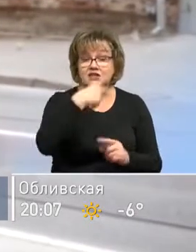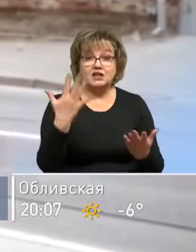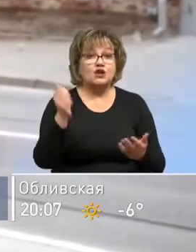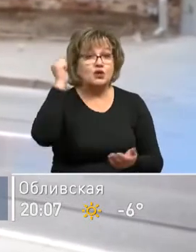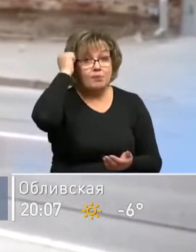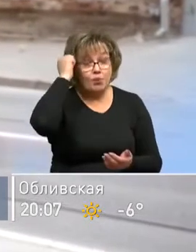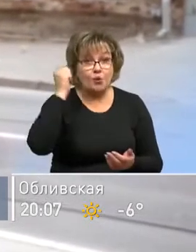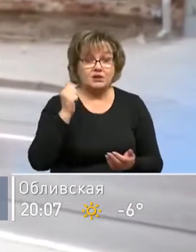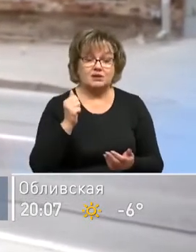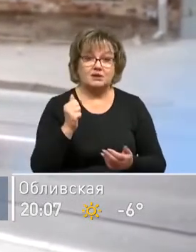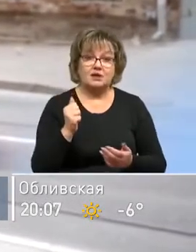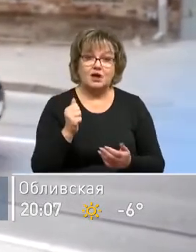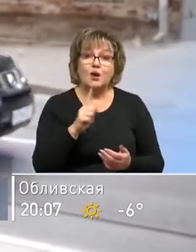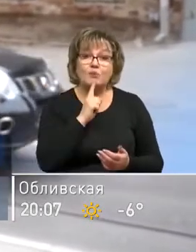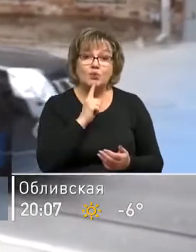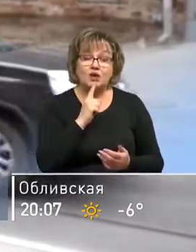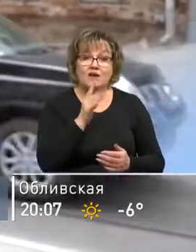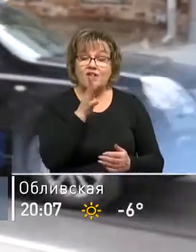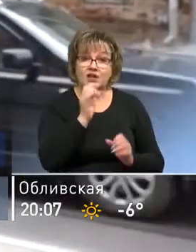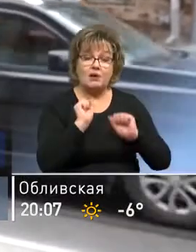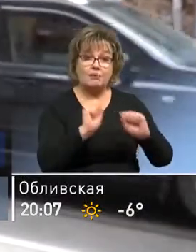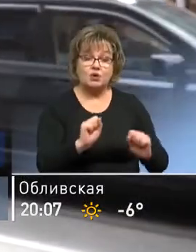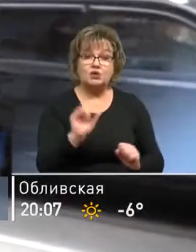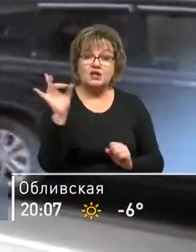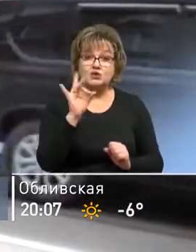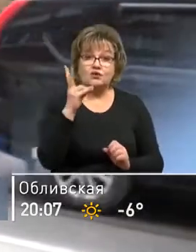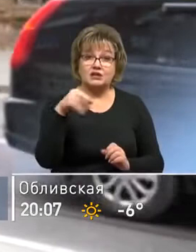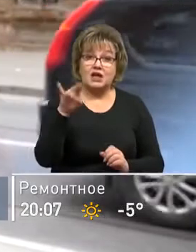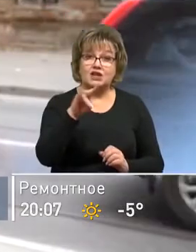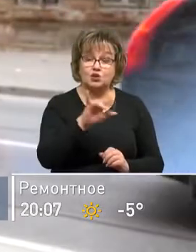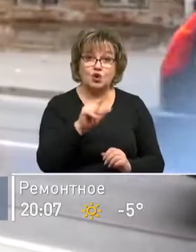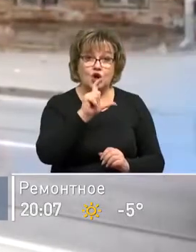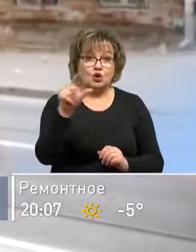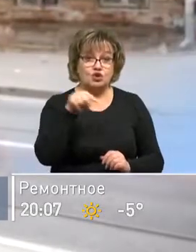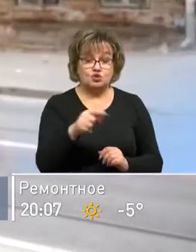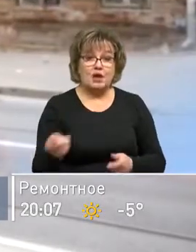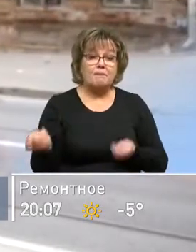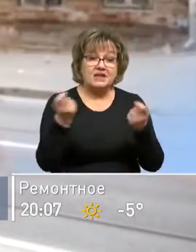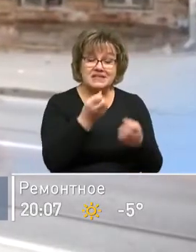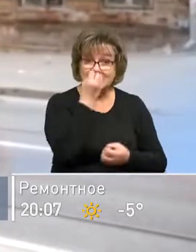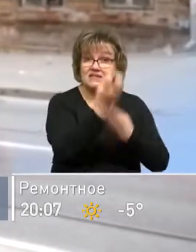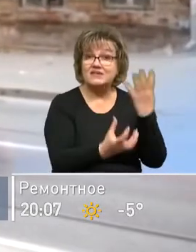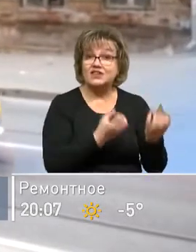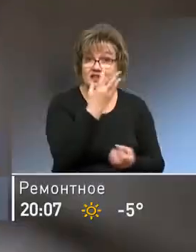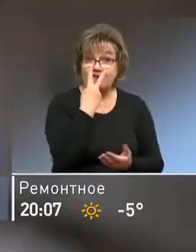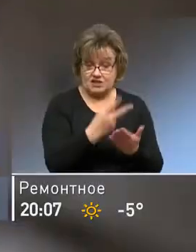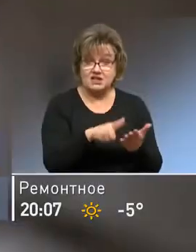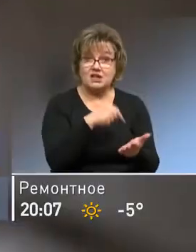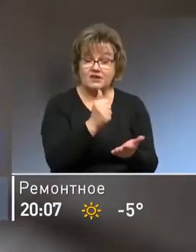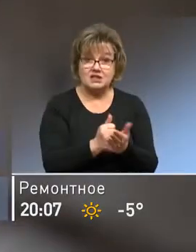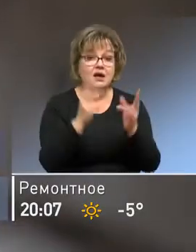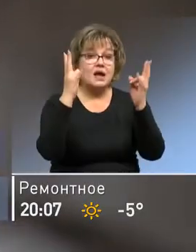помнит пули во время обороны ростова-на-дону люди сюда принесли цветы уже вы видите а гвоздики